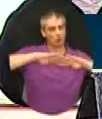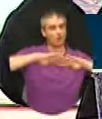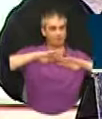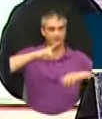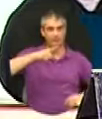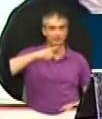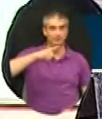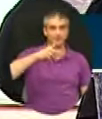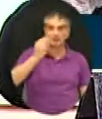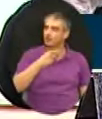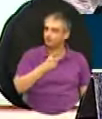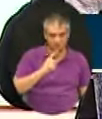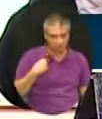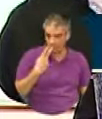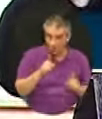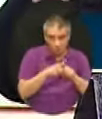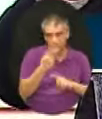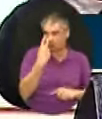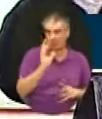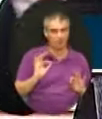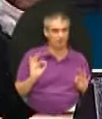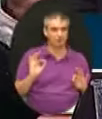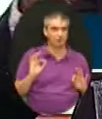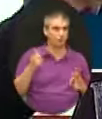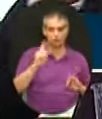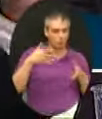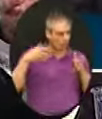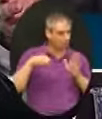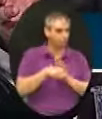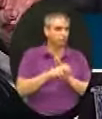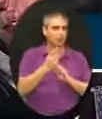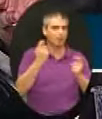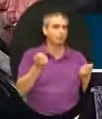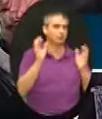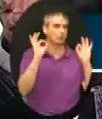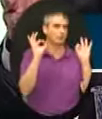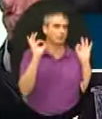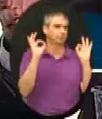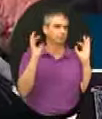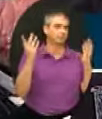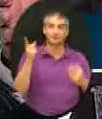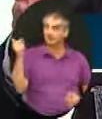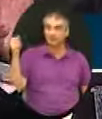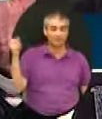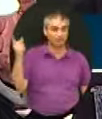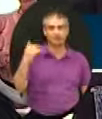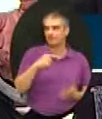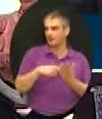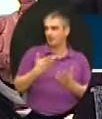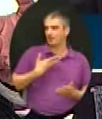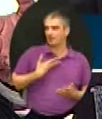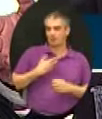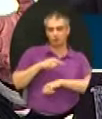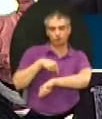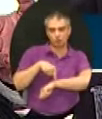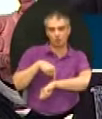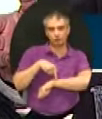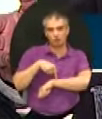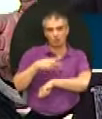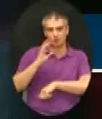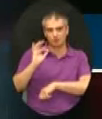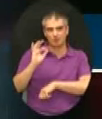והדבר הזה לא ראינו. גם זה שהוא לא השקיע בפרסומת. כן, כי הוא קיבל שעות על גבי